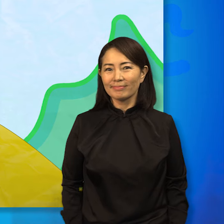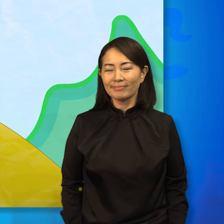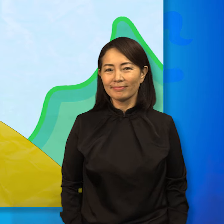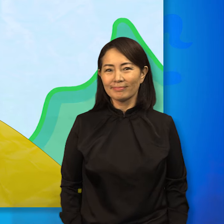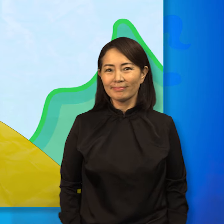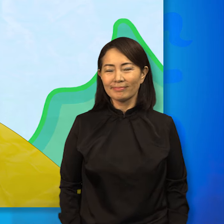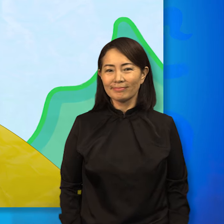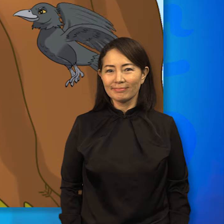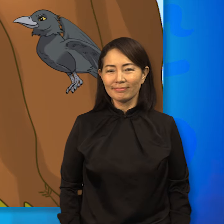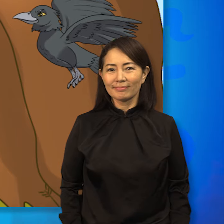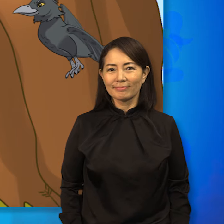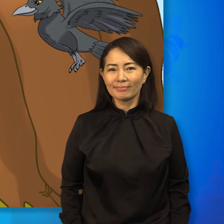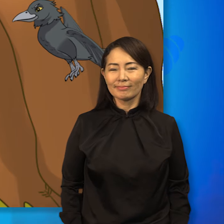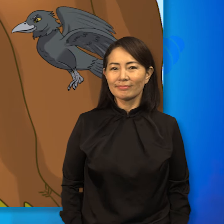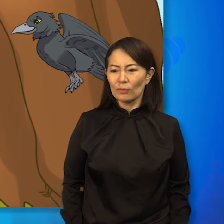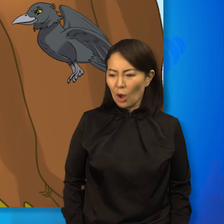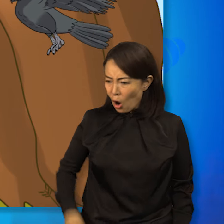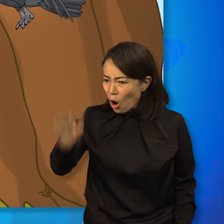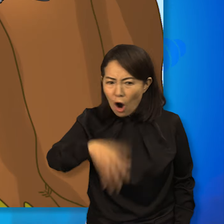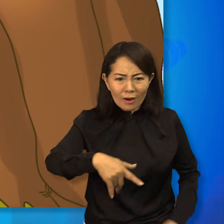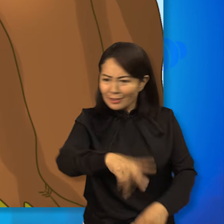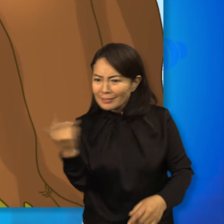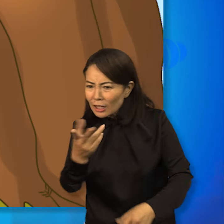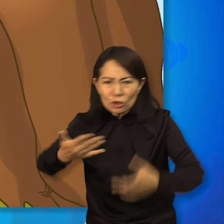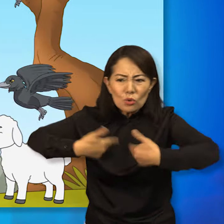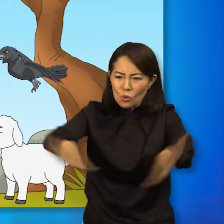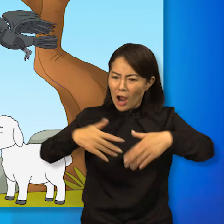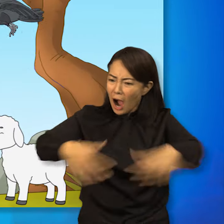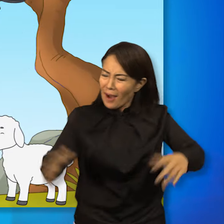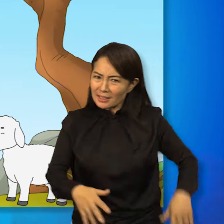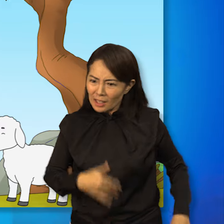бид хурмстын хааны хэрээнүүд байна сайхан мэдээрэй та нар